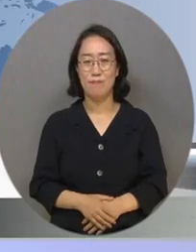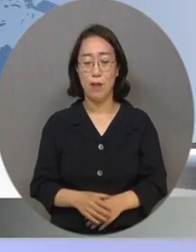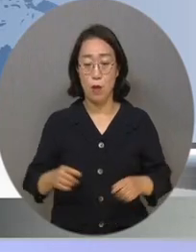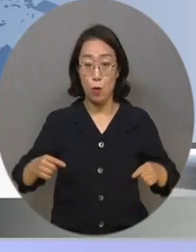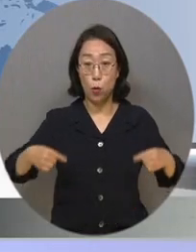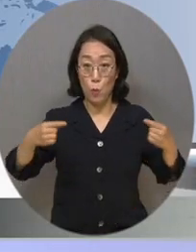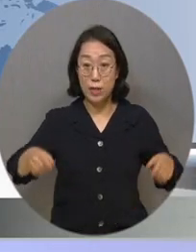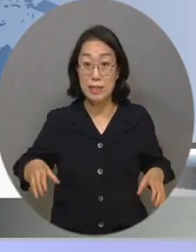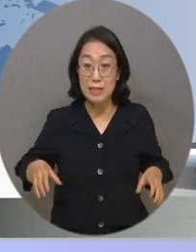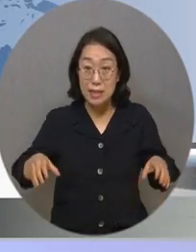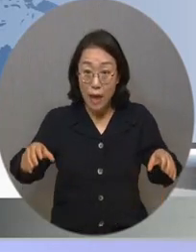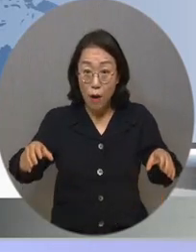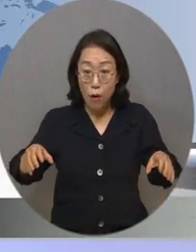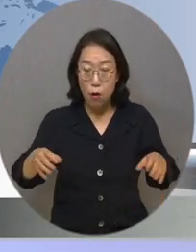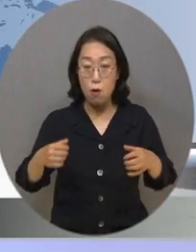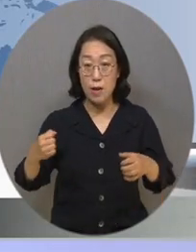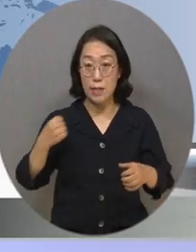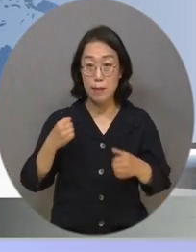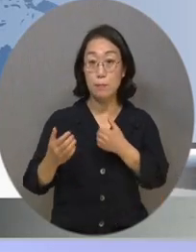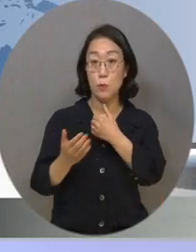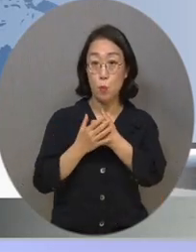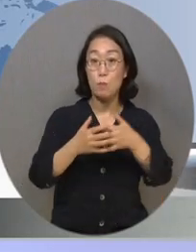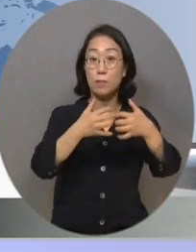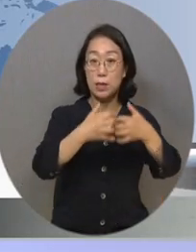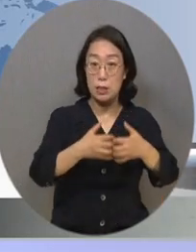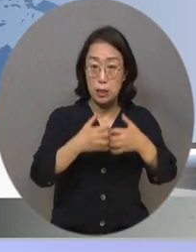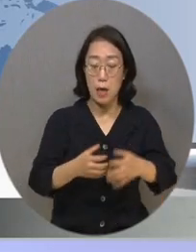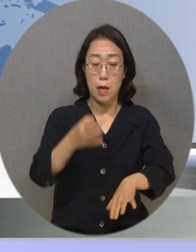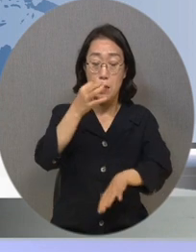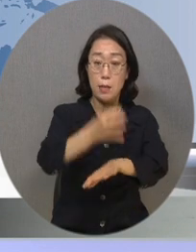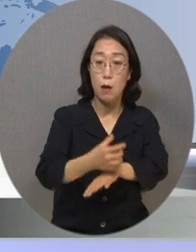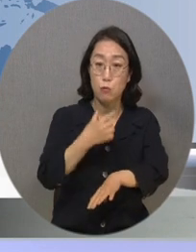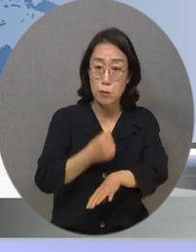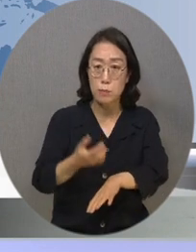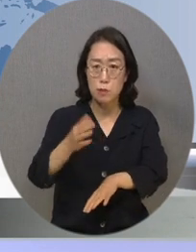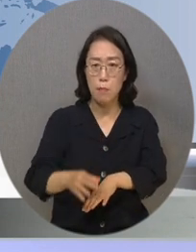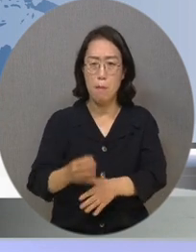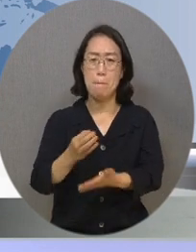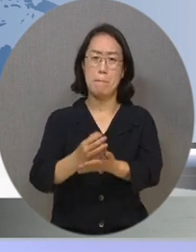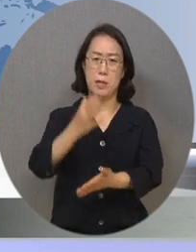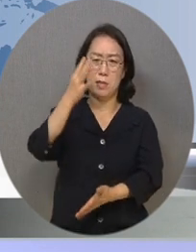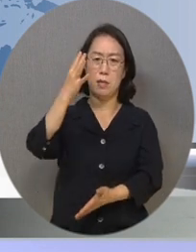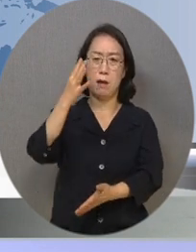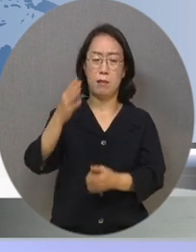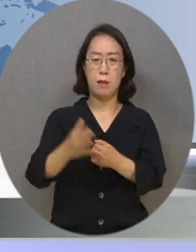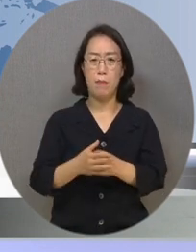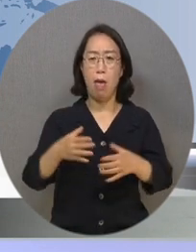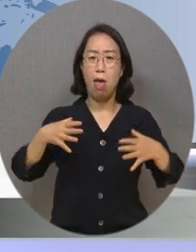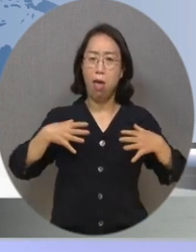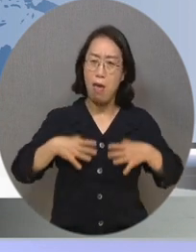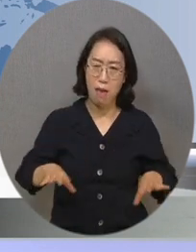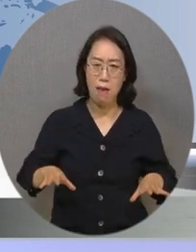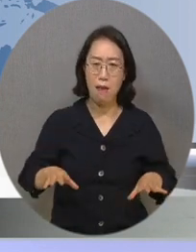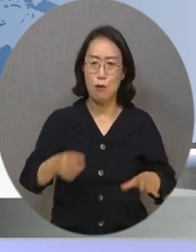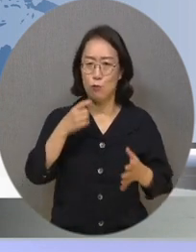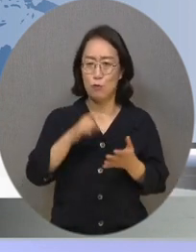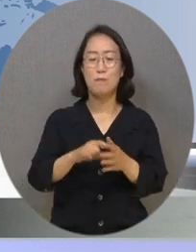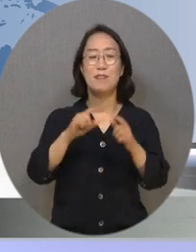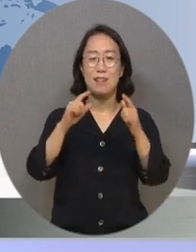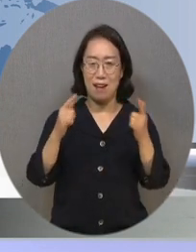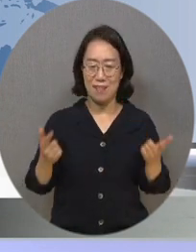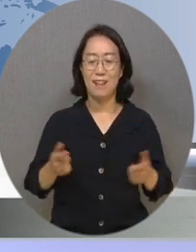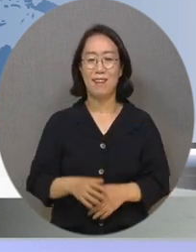휠체어 동력 보조 장치, 필요에 의해 구매하고자 해도 선뜻 비싼 가격으로 구매하기란 쉽지 않다고